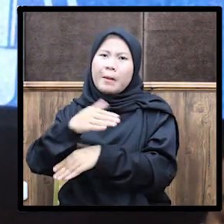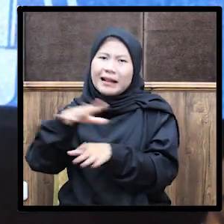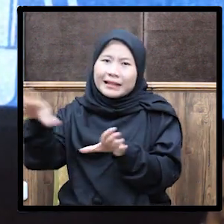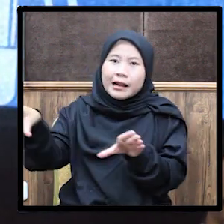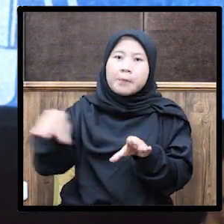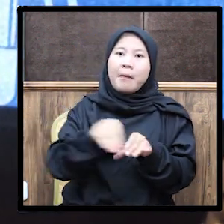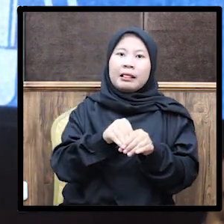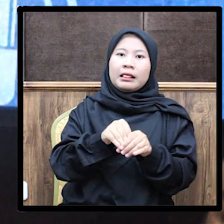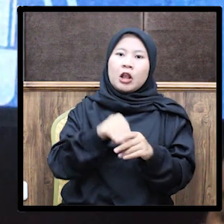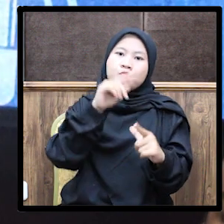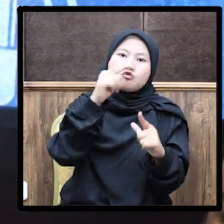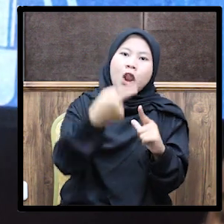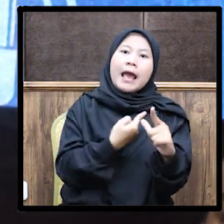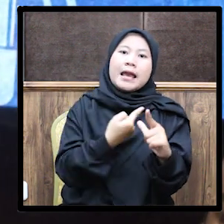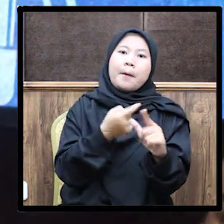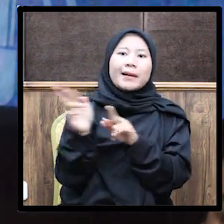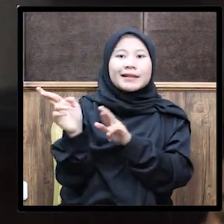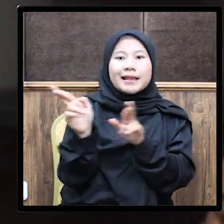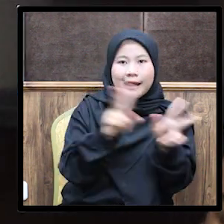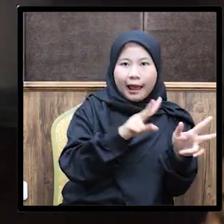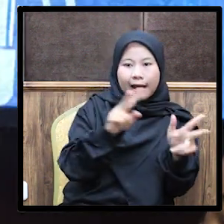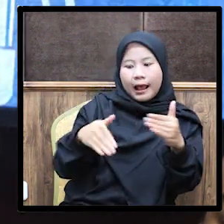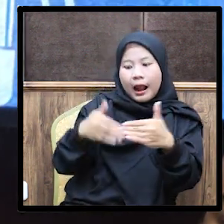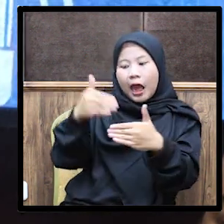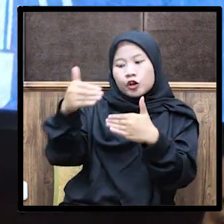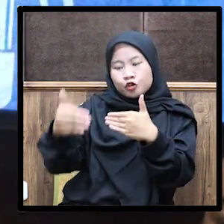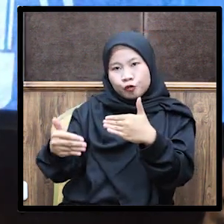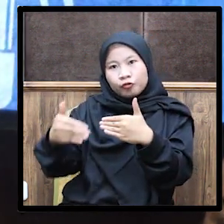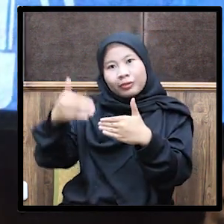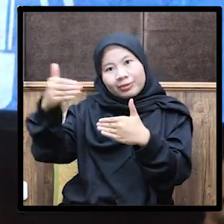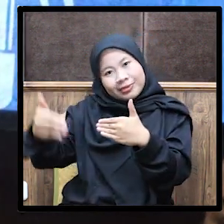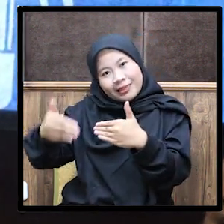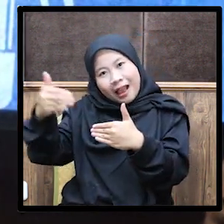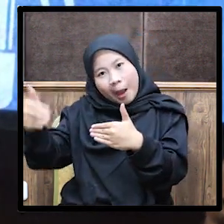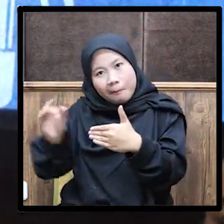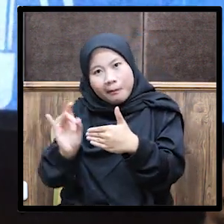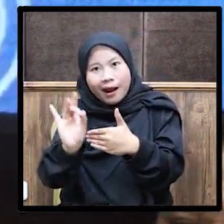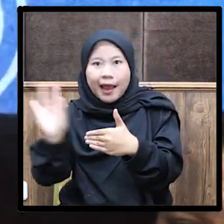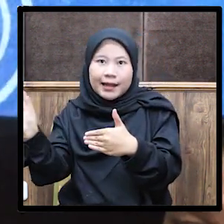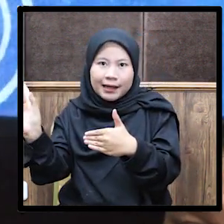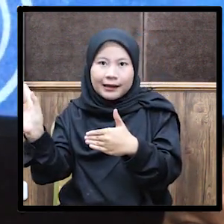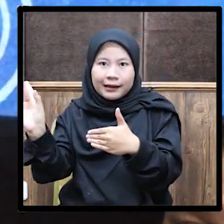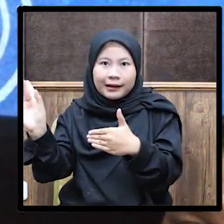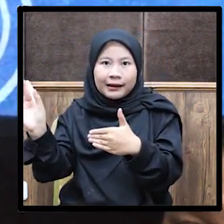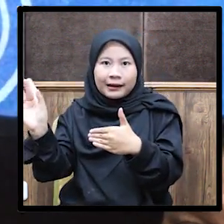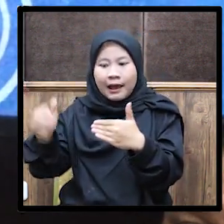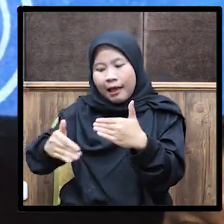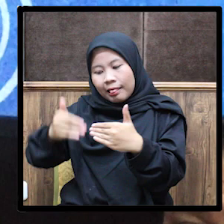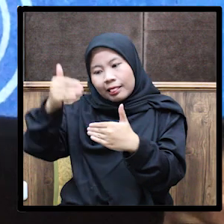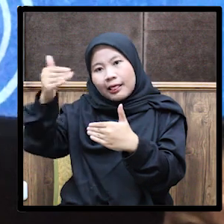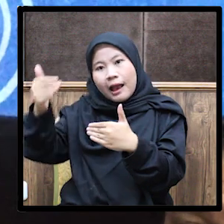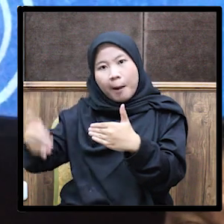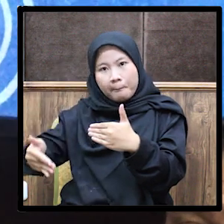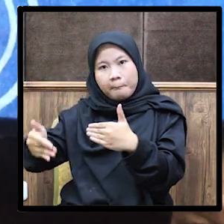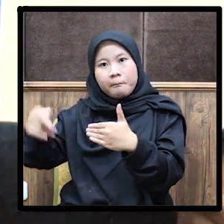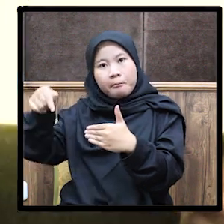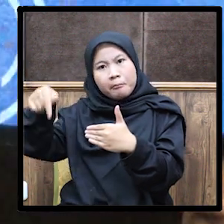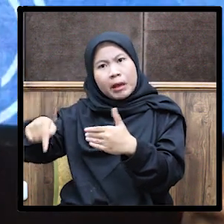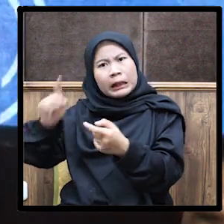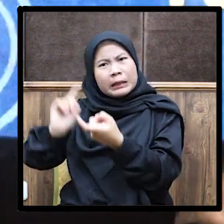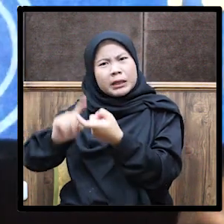perencanaan, kemudian juga tahapan, gitu ya, termasuk juga bagaimana teman-teman juga punya hak